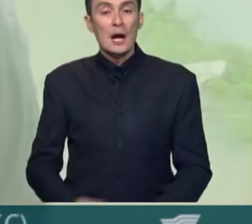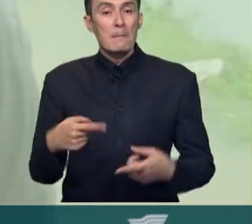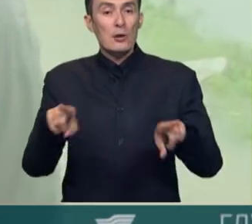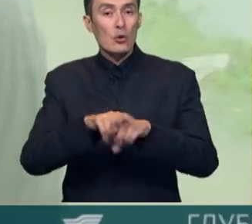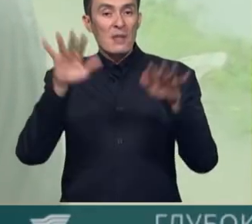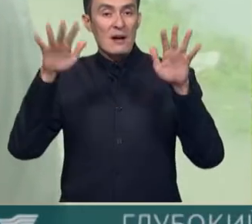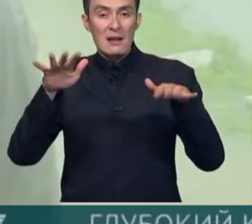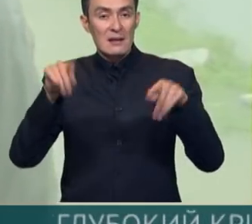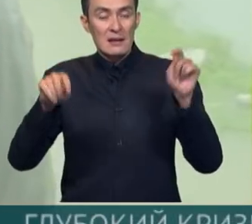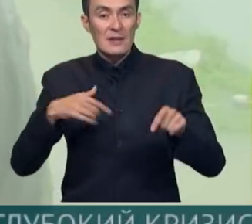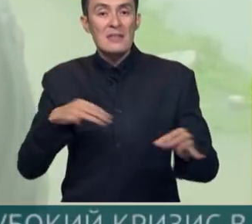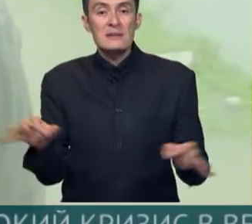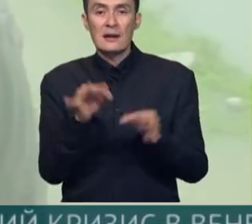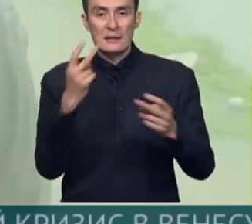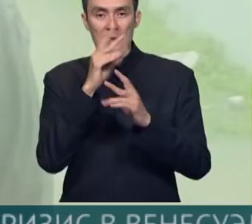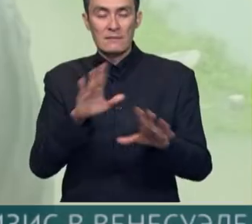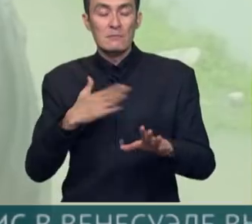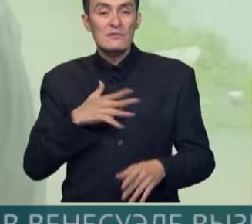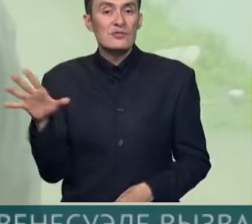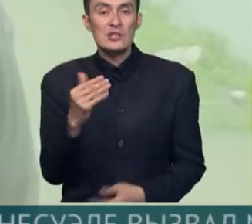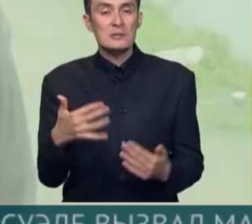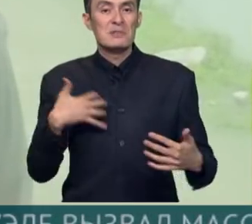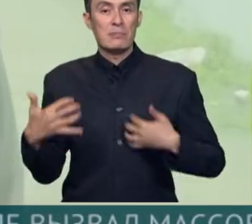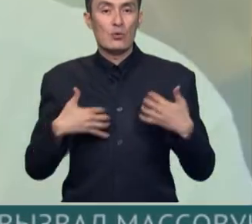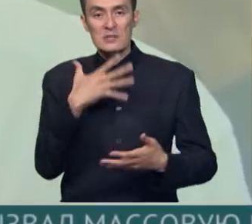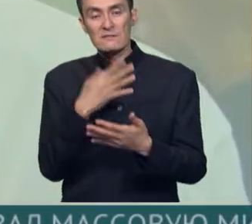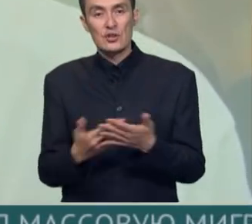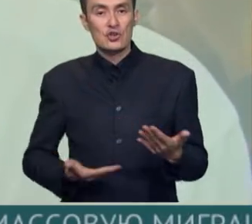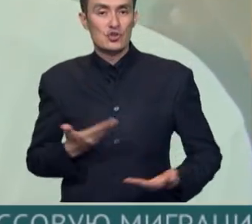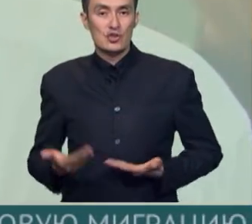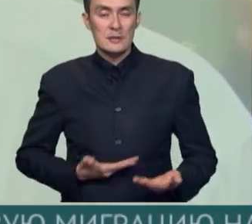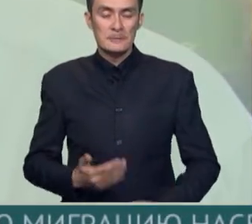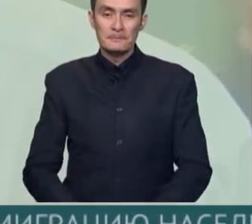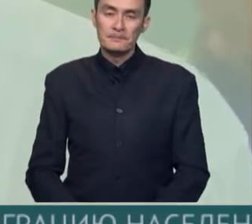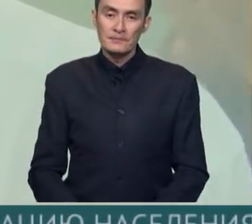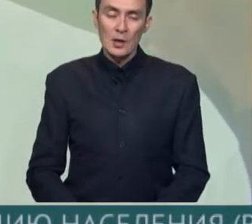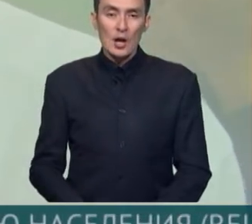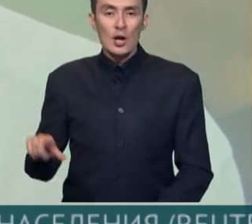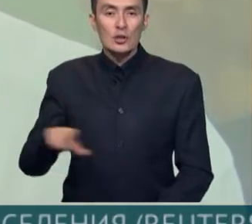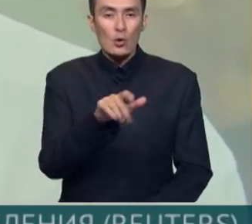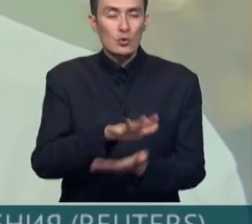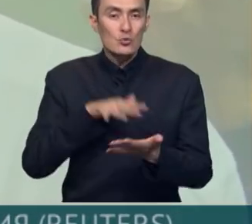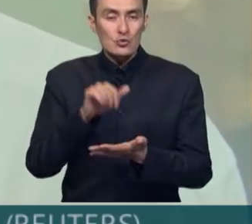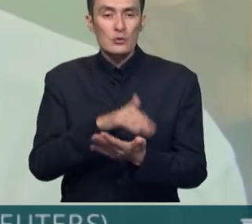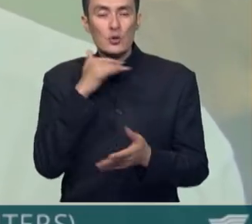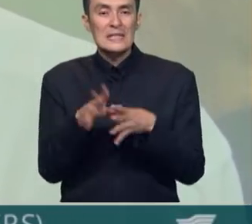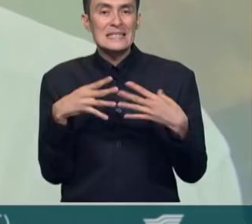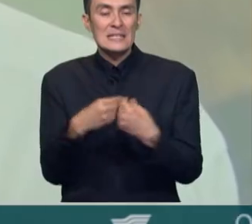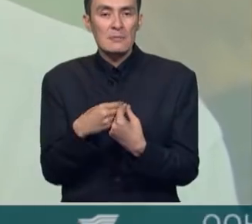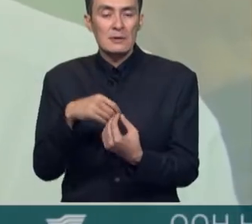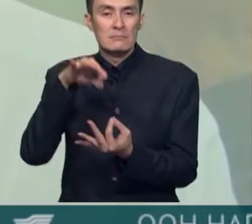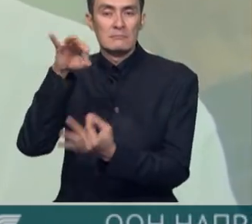Подобного ливня я никогда не видел. Сейчас мы все беспокоимся за свои жизни. Дороги размыло, многие семьи